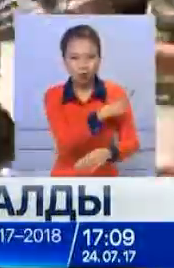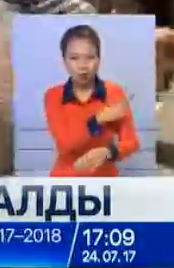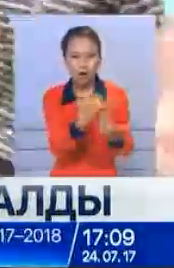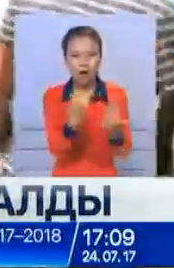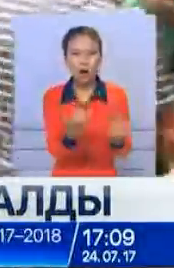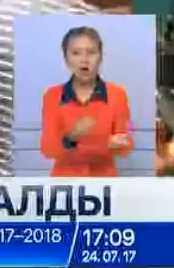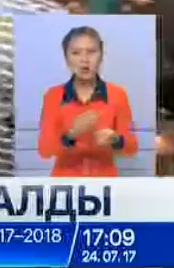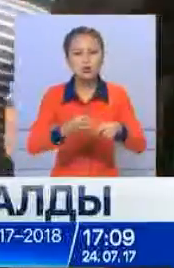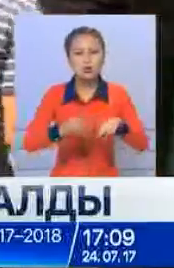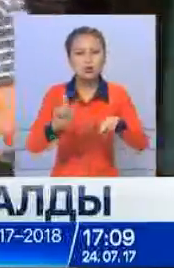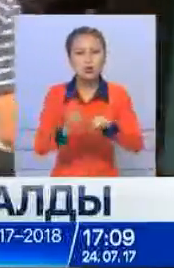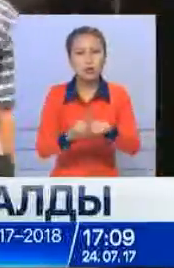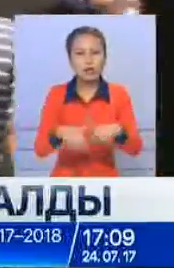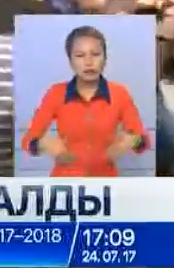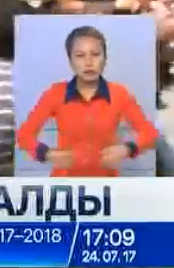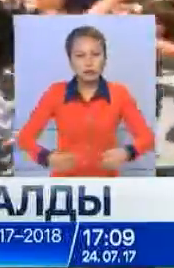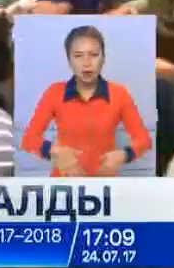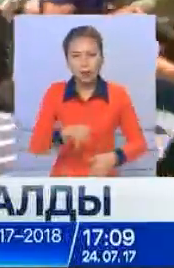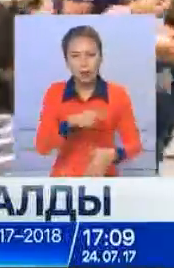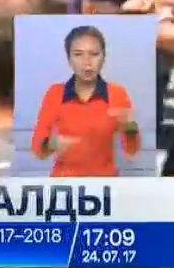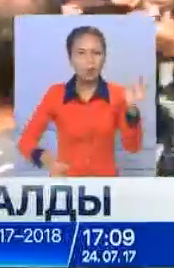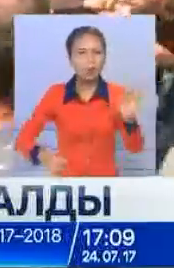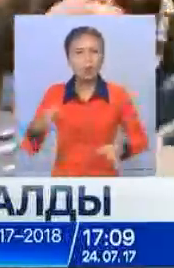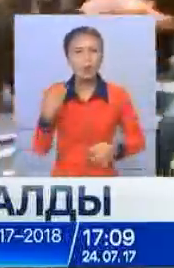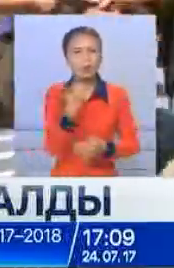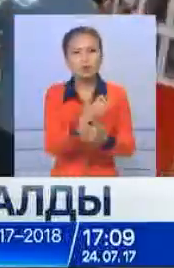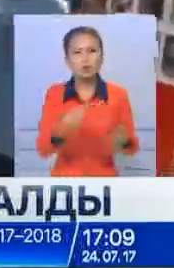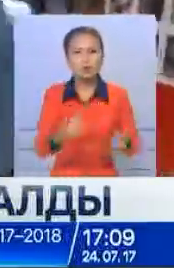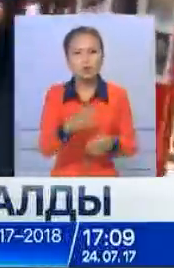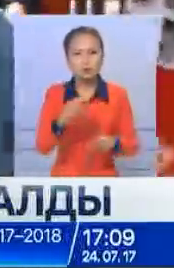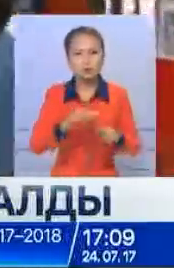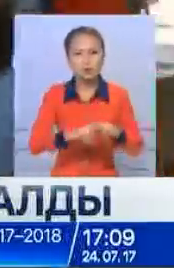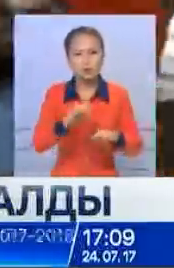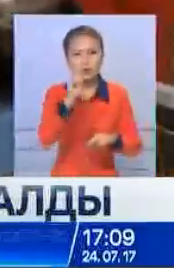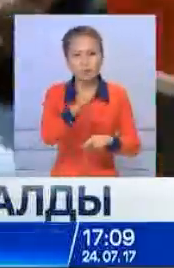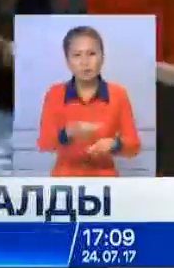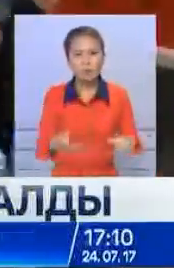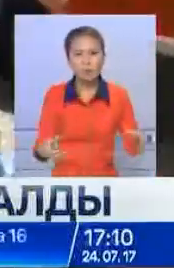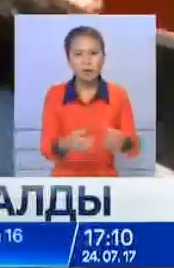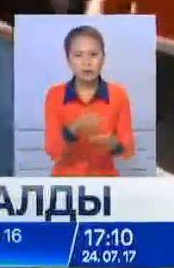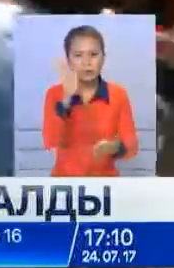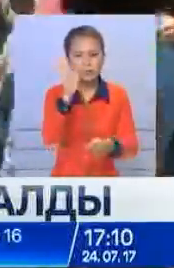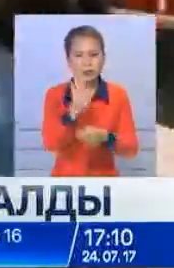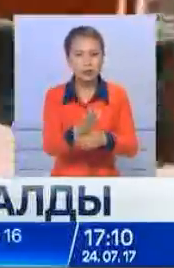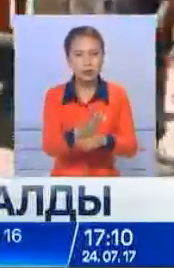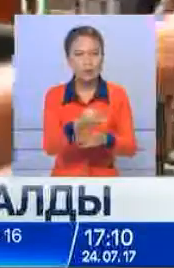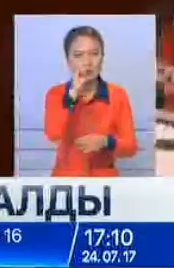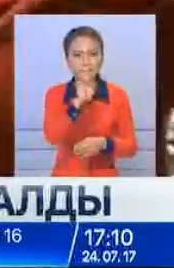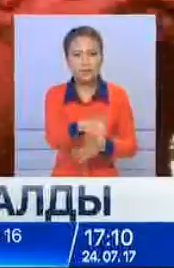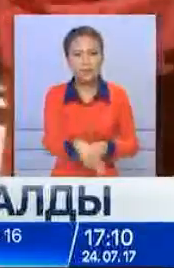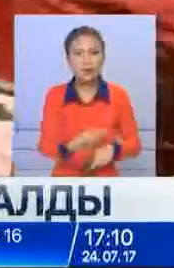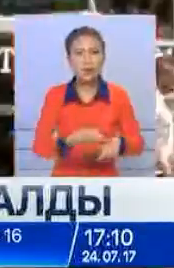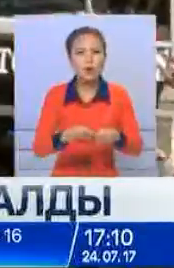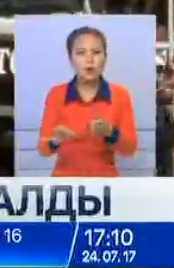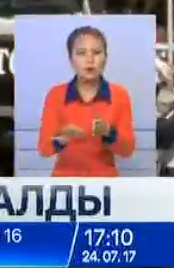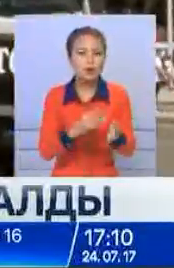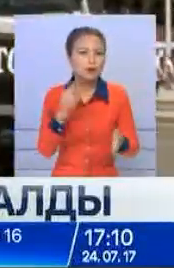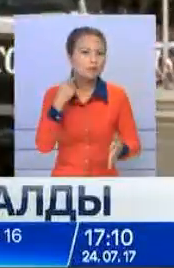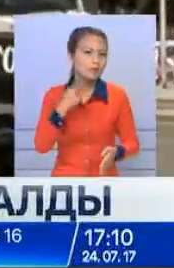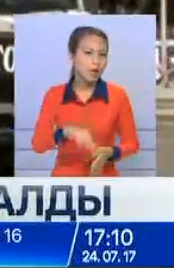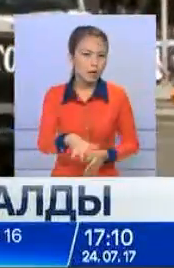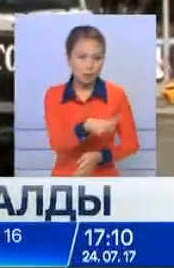кейін қос педагог аштық жариялайды. Кейін сот оларды солшыл экстремистік партияның тапсырмасын орындады деген айыппен шұғыл қамауға